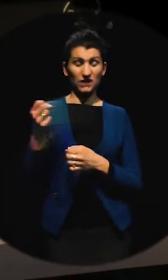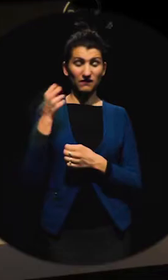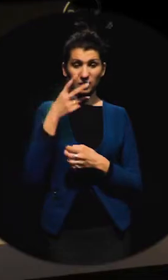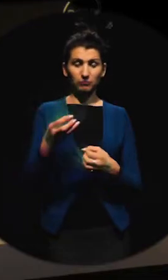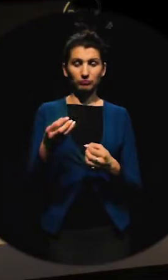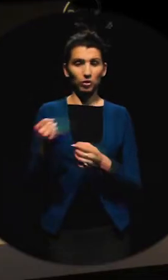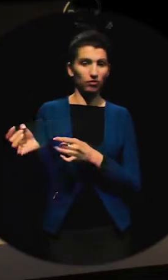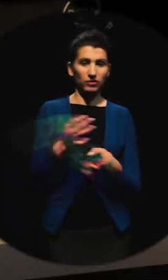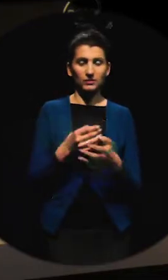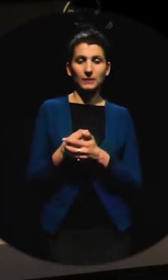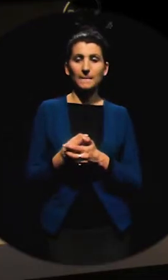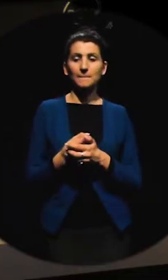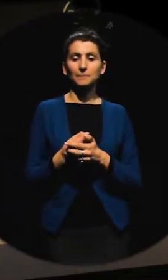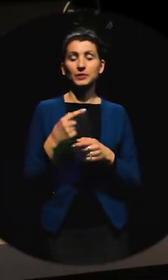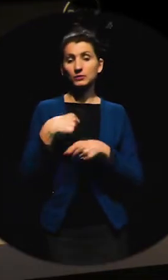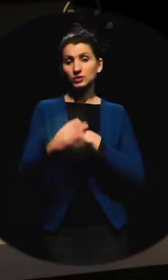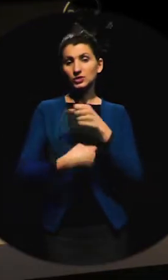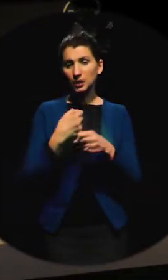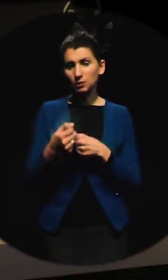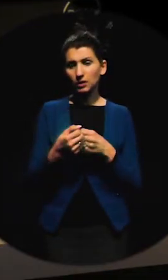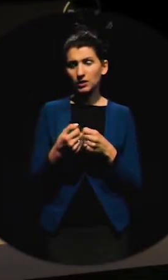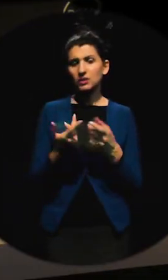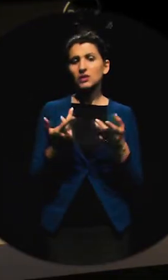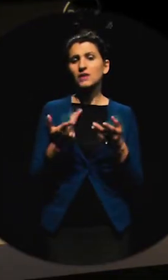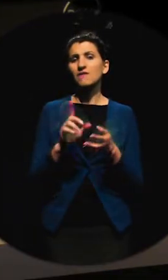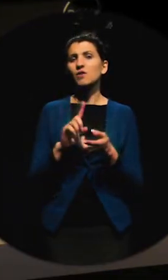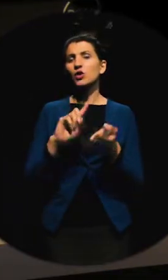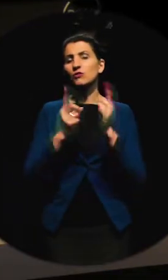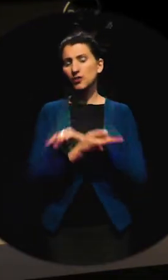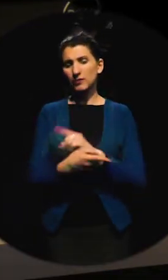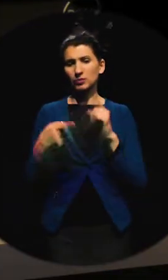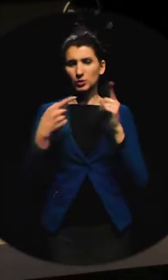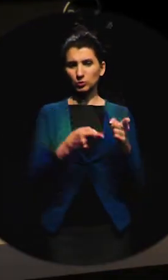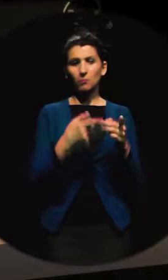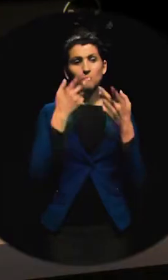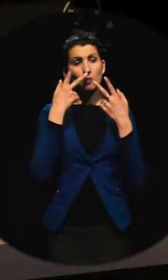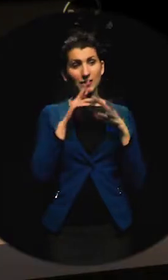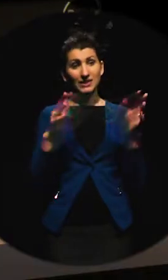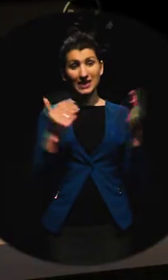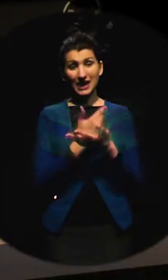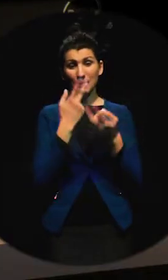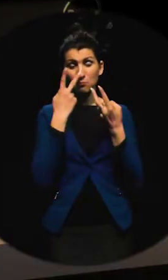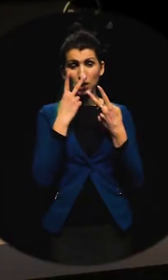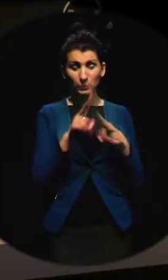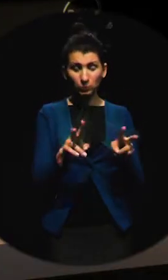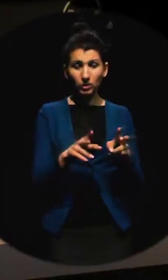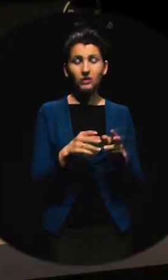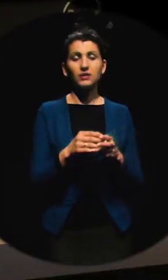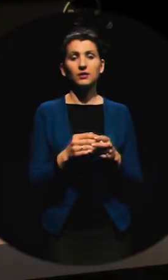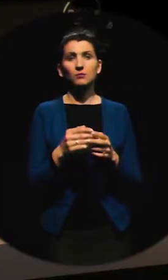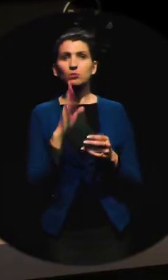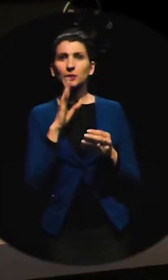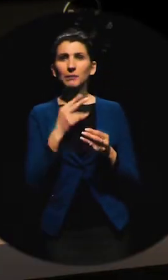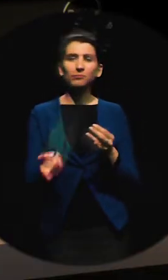jakby w tym odwrotnym kierunku, to znaczy odsłania nagle w jakiś podwójny